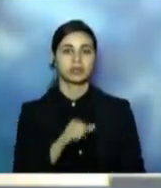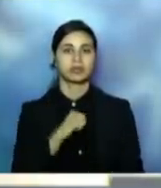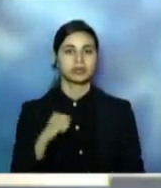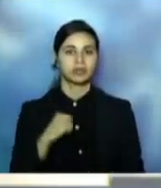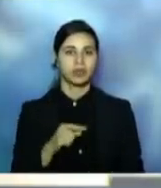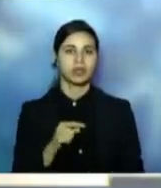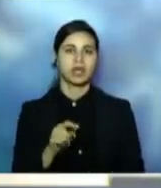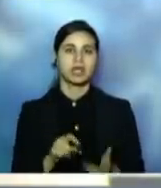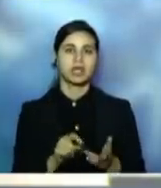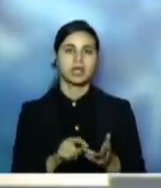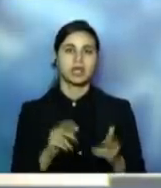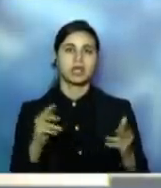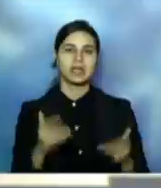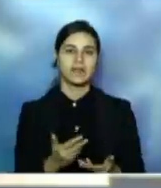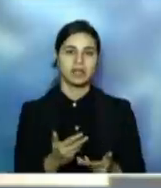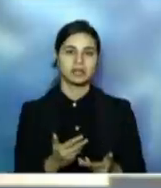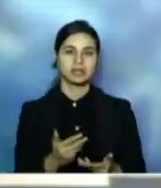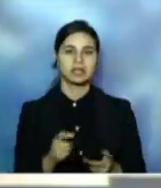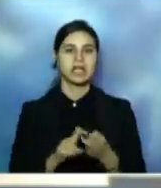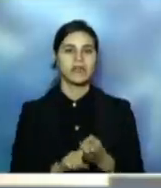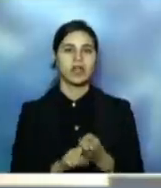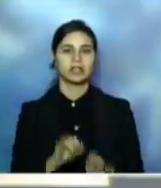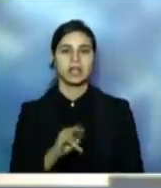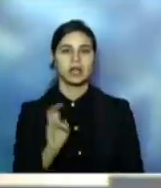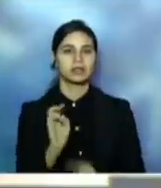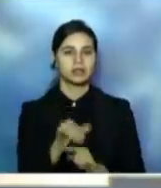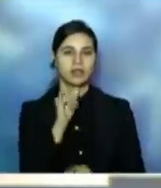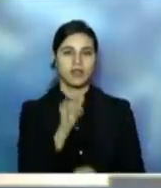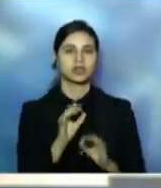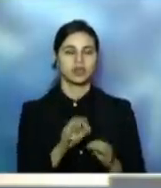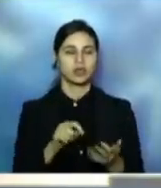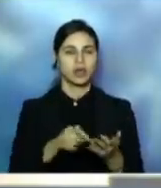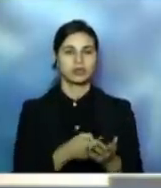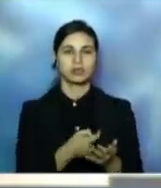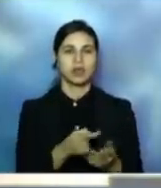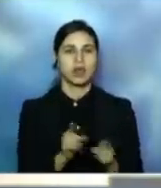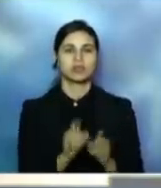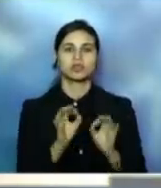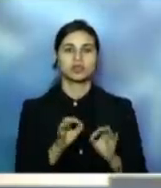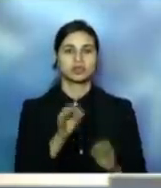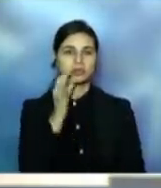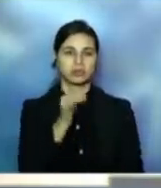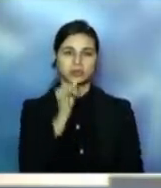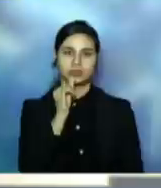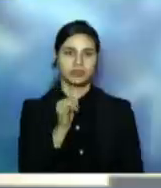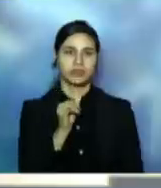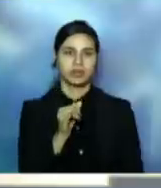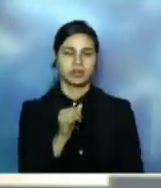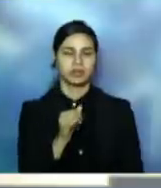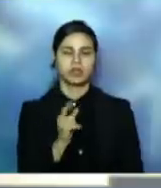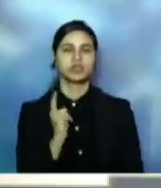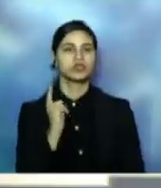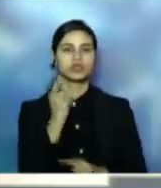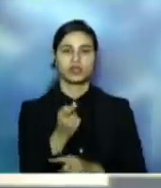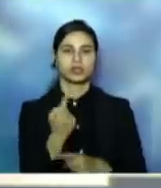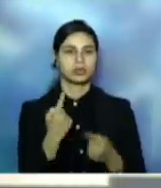ადგილობრივად ინფექცია, ან მანხაზი იმასაც გაუსვა, რომ ვერ მოხდნენ. ამის თქმა ჩვენთვის აქედან მე მგონი დისტანციურად